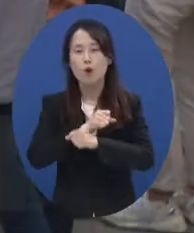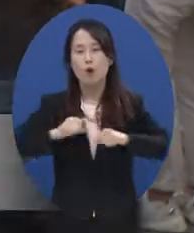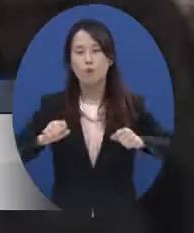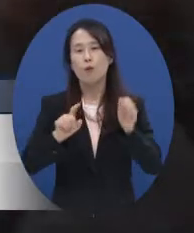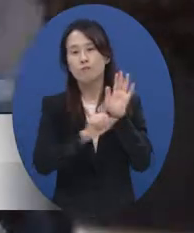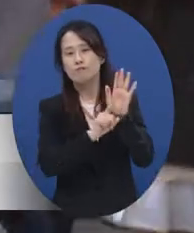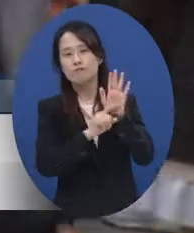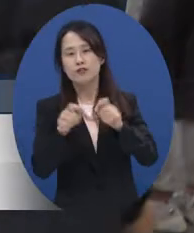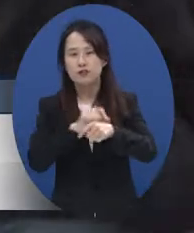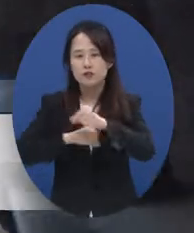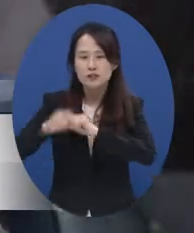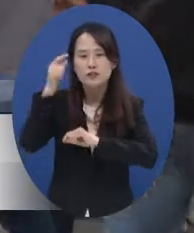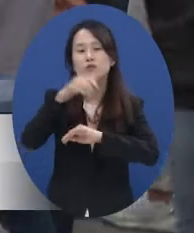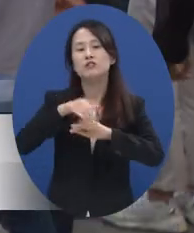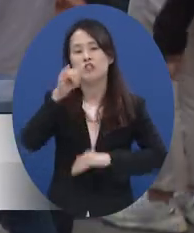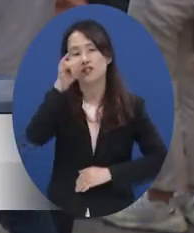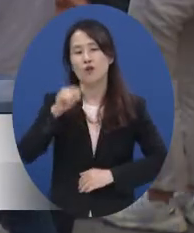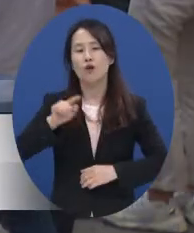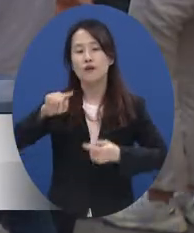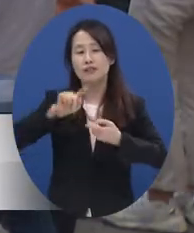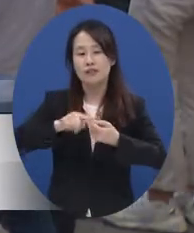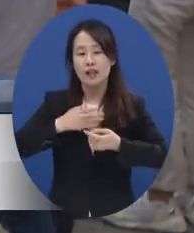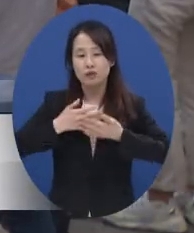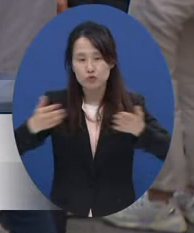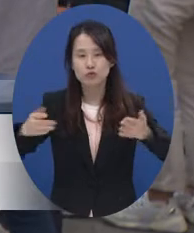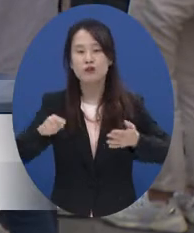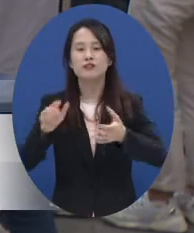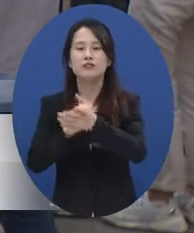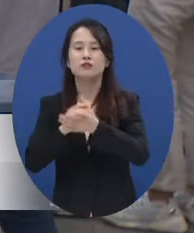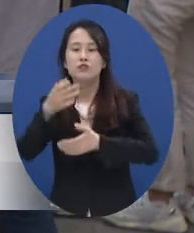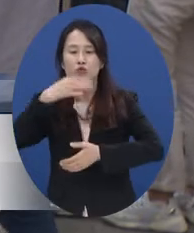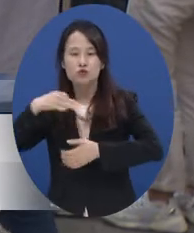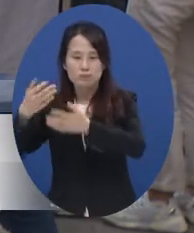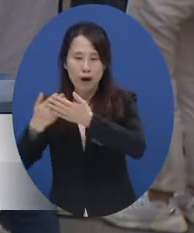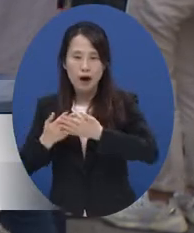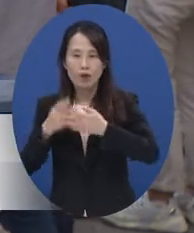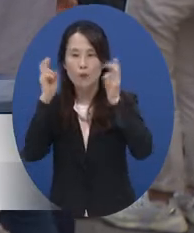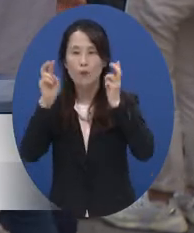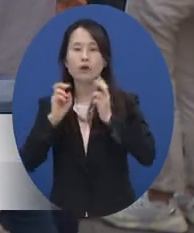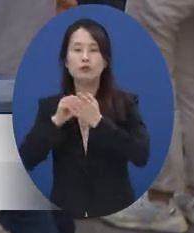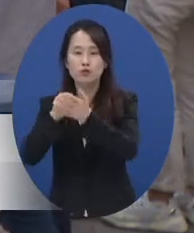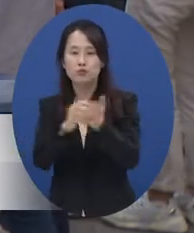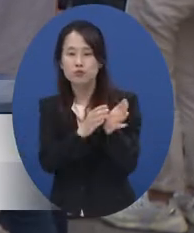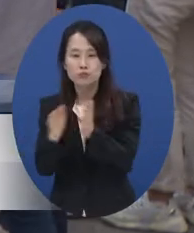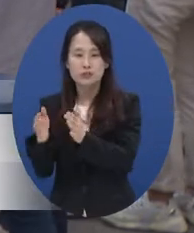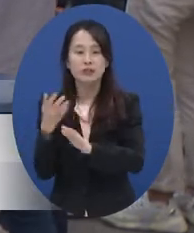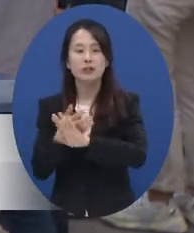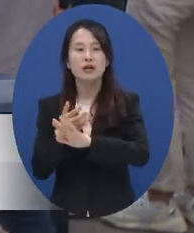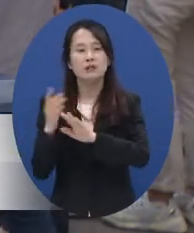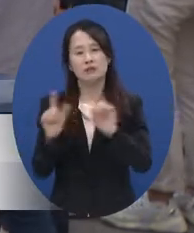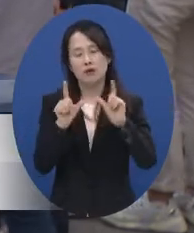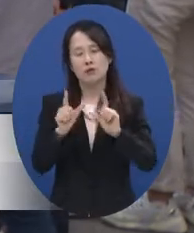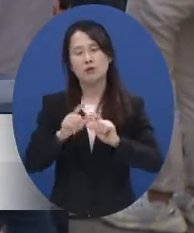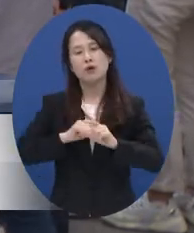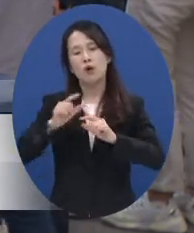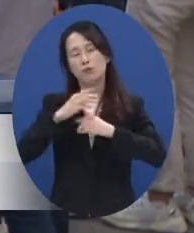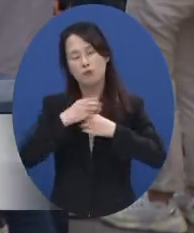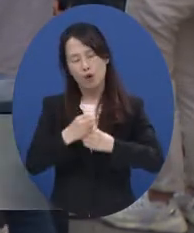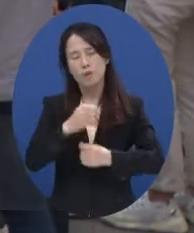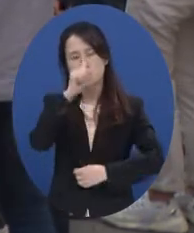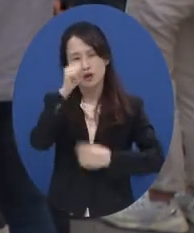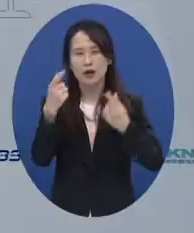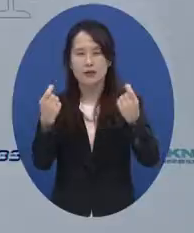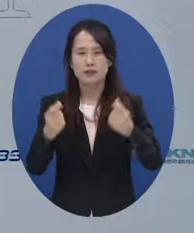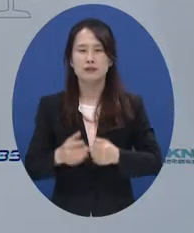청년 기본소득을 알려서 친구들이 이 혜택을 받고 취업 준비나 다른 생활에서 좀 더 편해졌으면